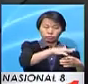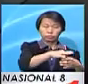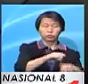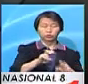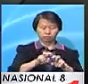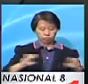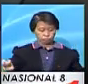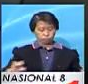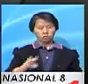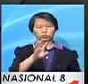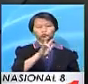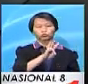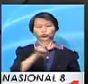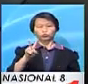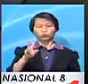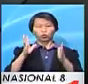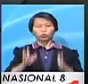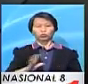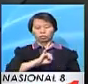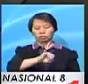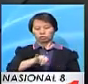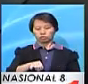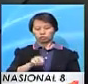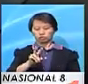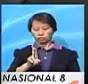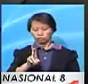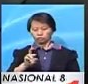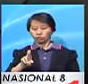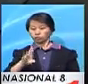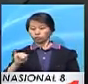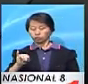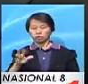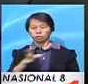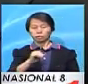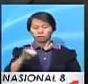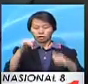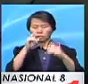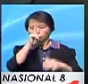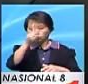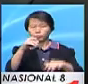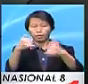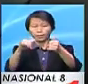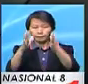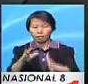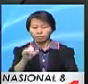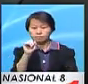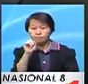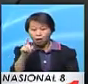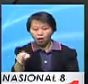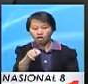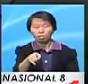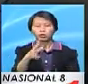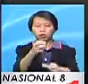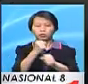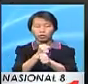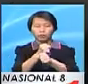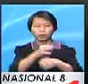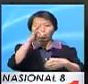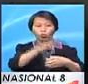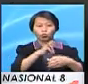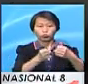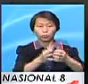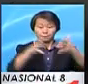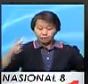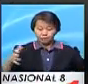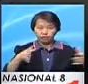juri 72 tadi. Dan sebenarnya pemain paling bernilai ni ialah pemain yang mendapat undi yang paling besar